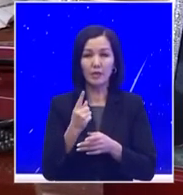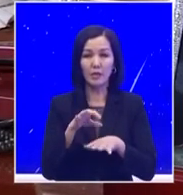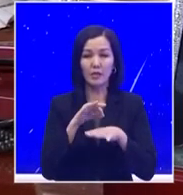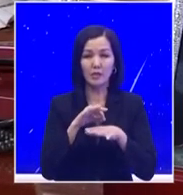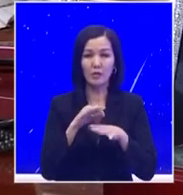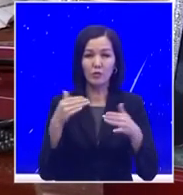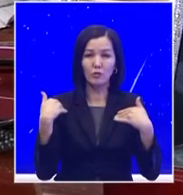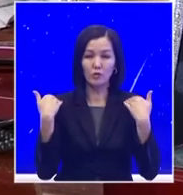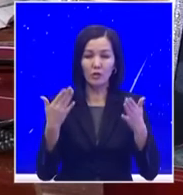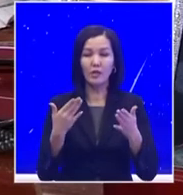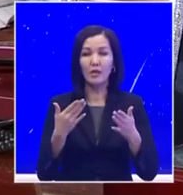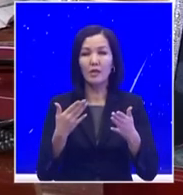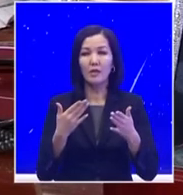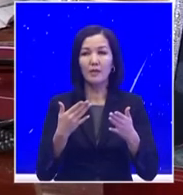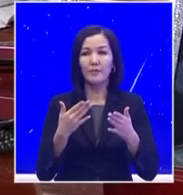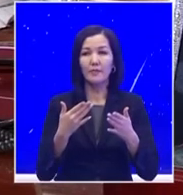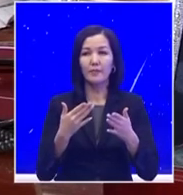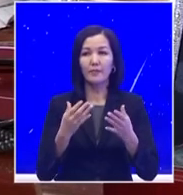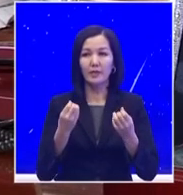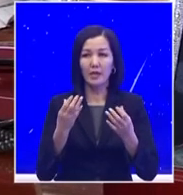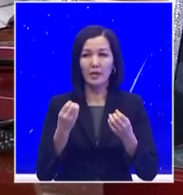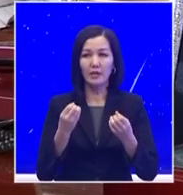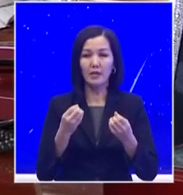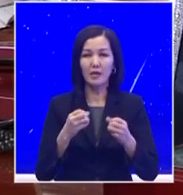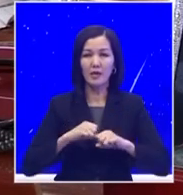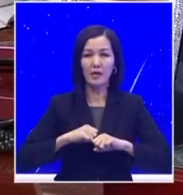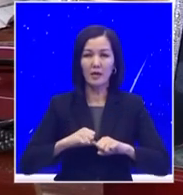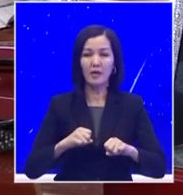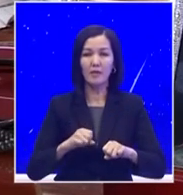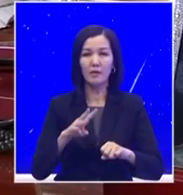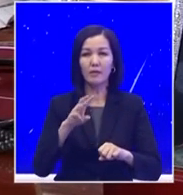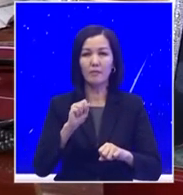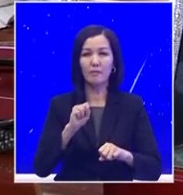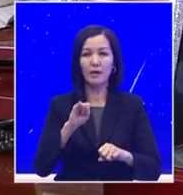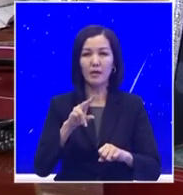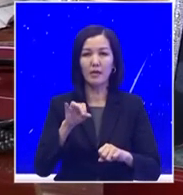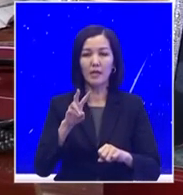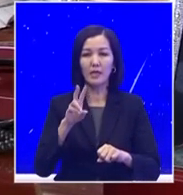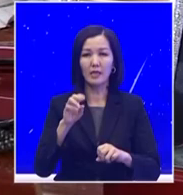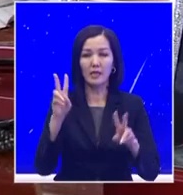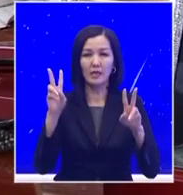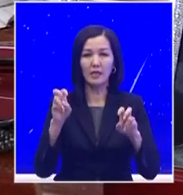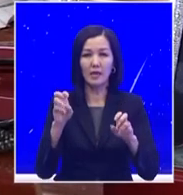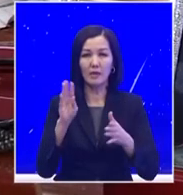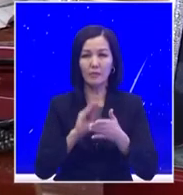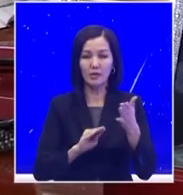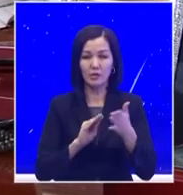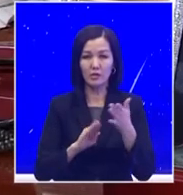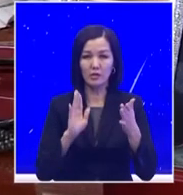болмаса басқа неде рубрика ашсақ па деп отырмыз. Қаһарман майдангер деген. Сонан кейін жаңағы